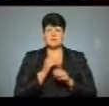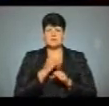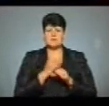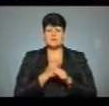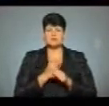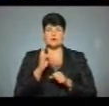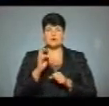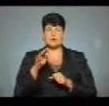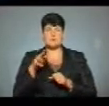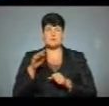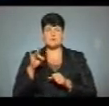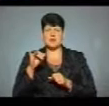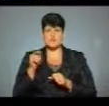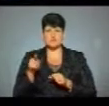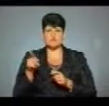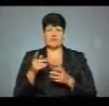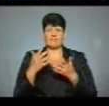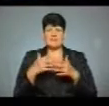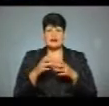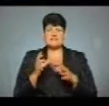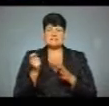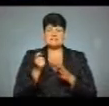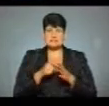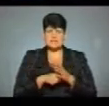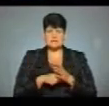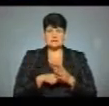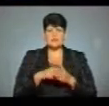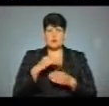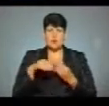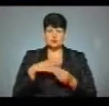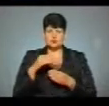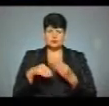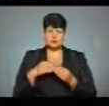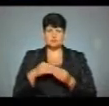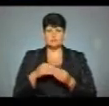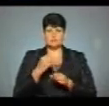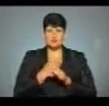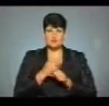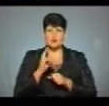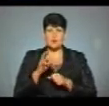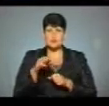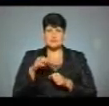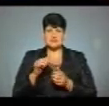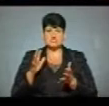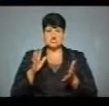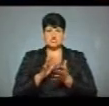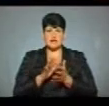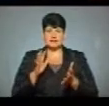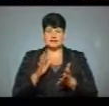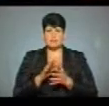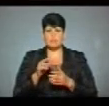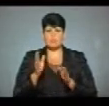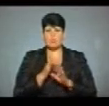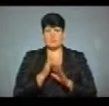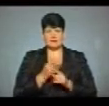всередині стоять фільтра, вони закриті. Іде обдув фільтра, працює компресор, просто йде зжати повітря, це ніякі не